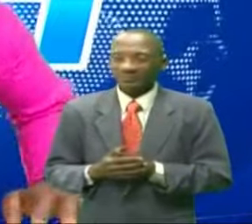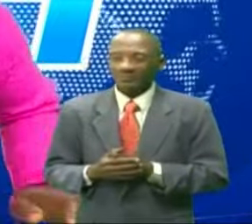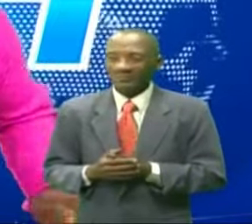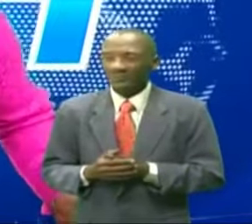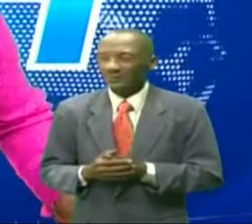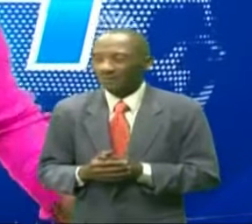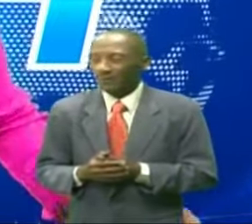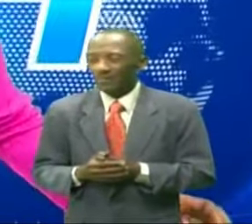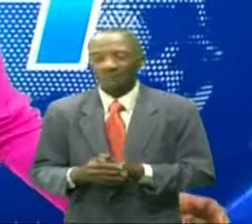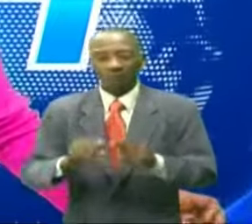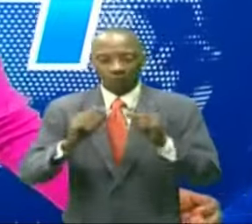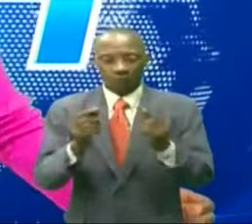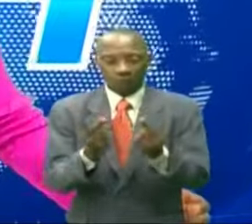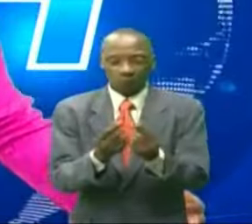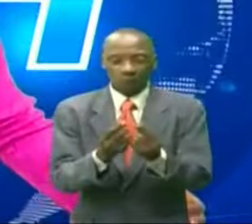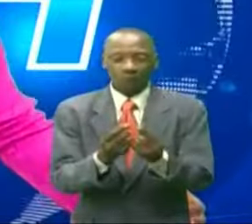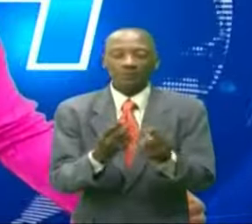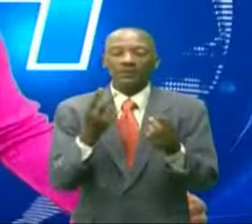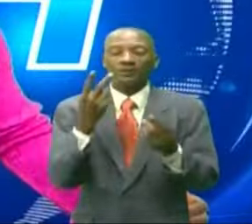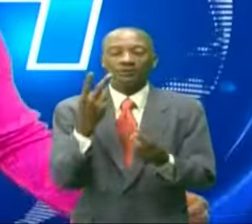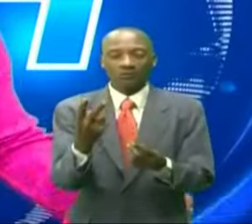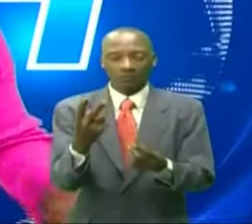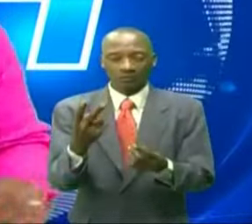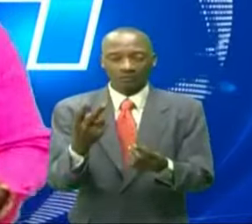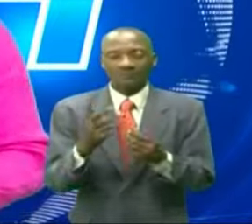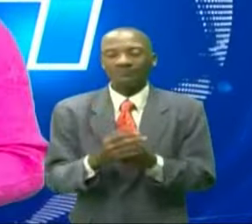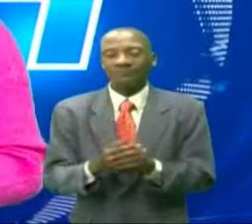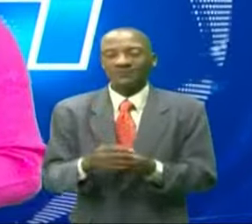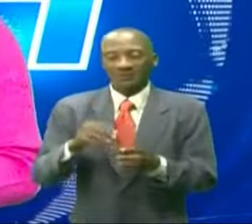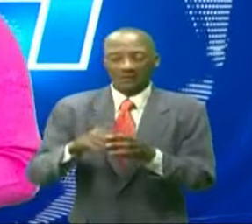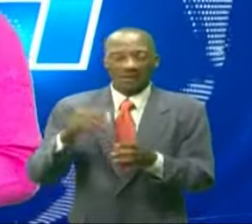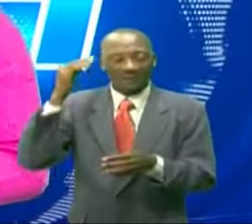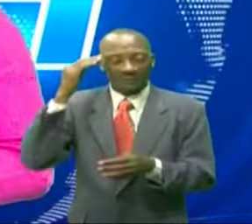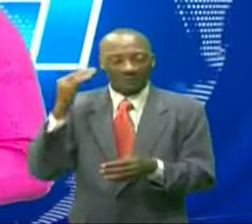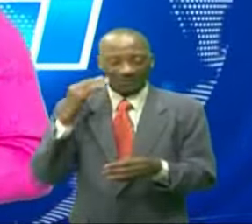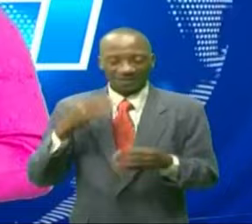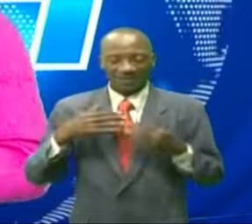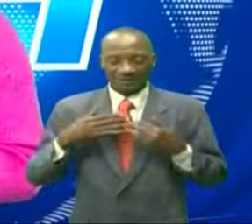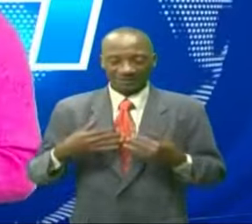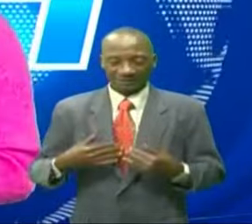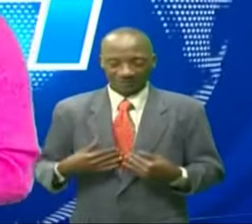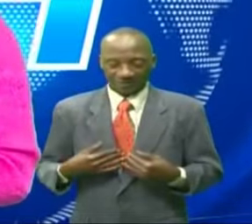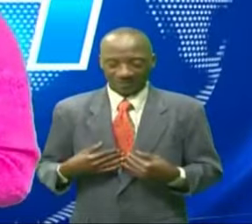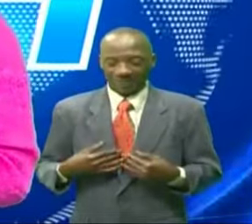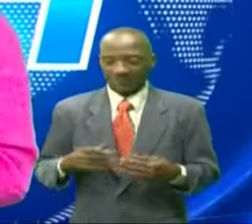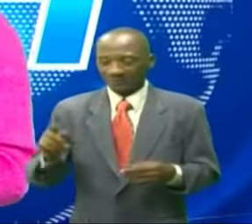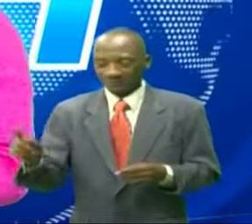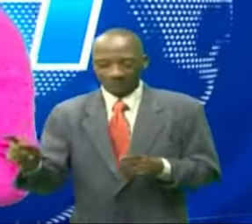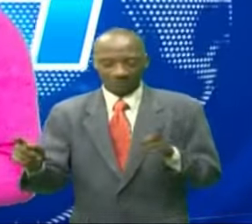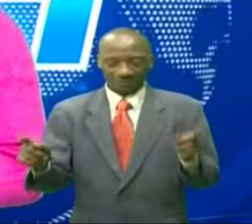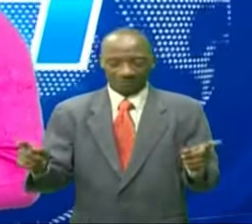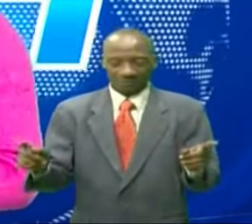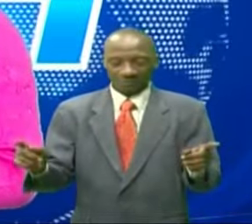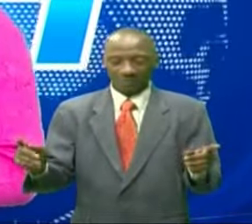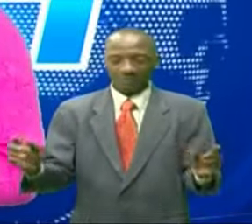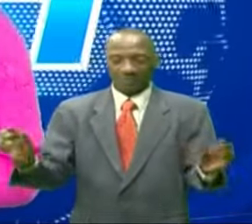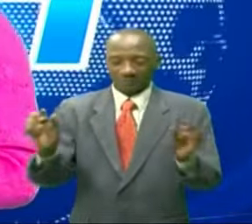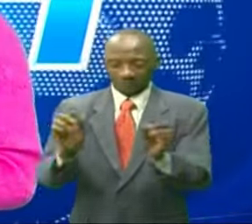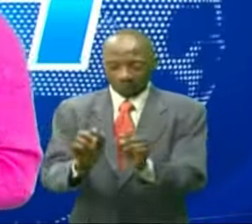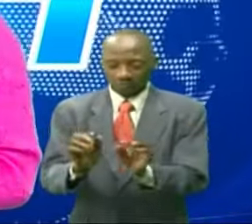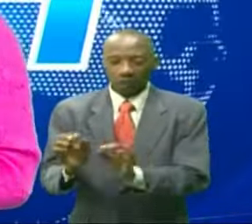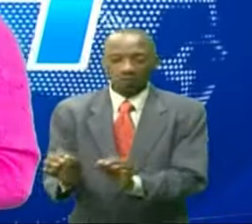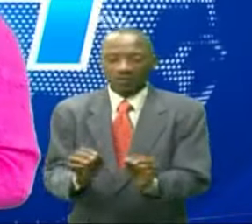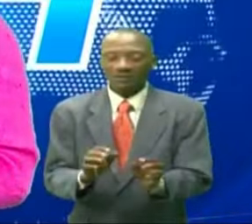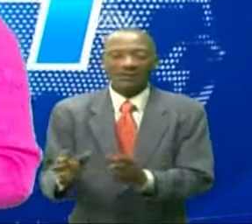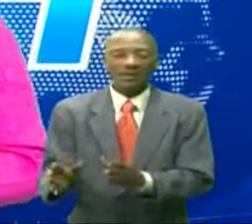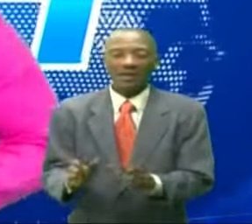Une mission conjointe à travers le ministère de la Santé et l'UNFPA a organiser des